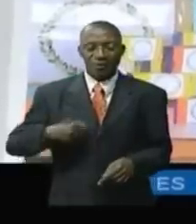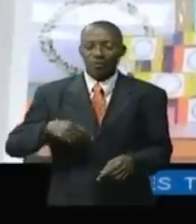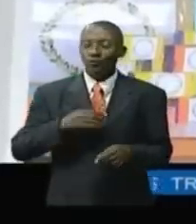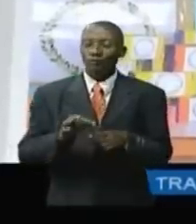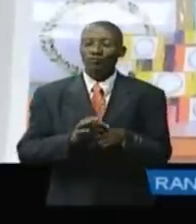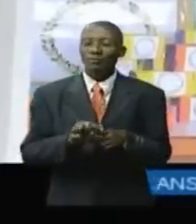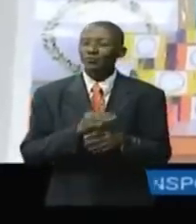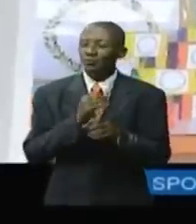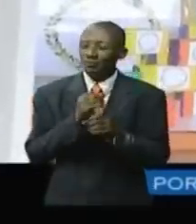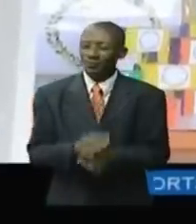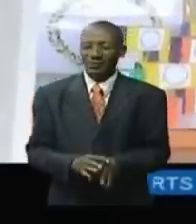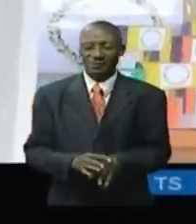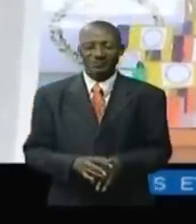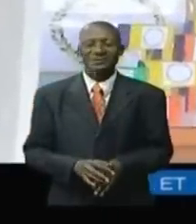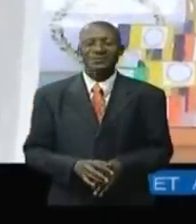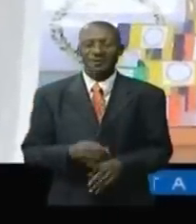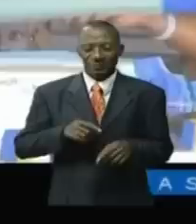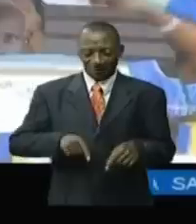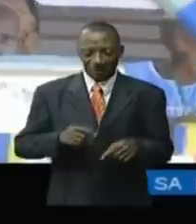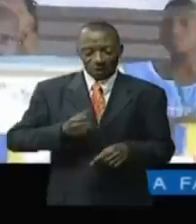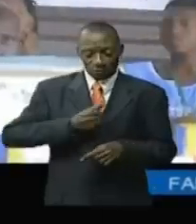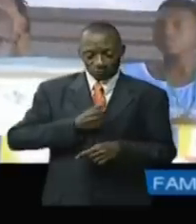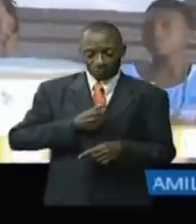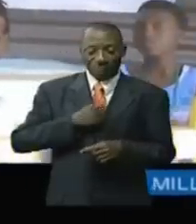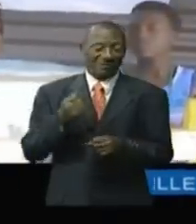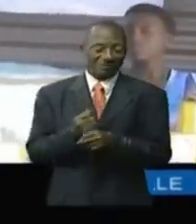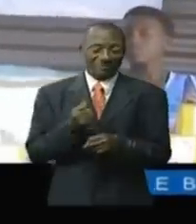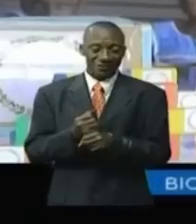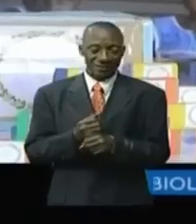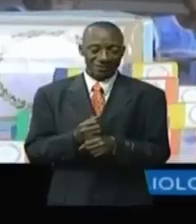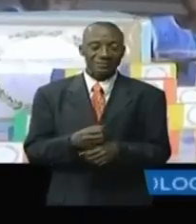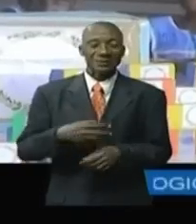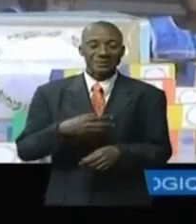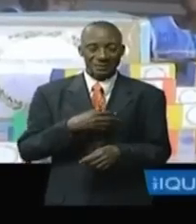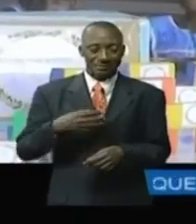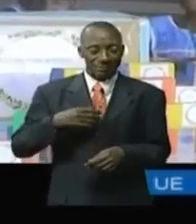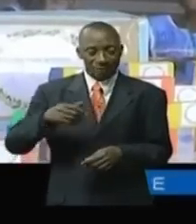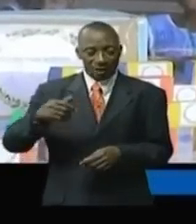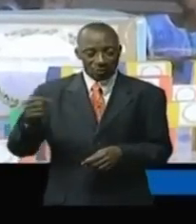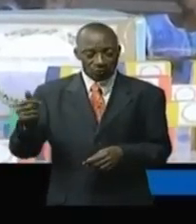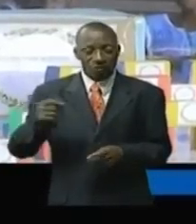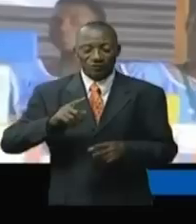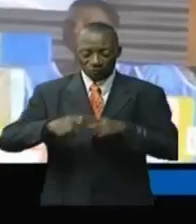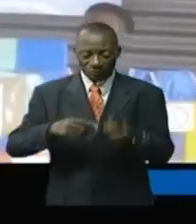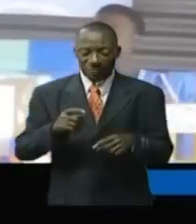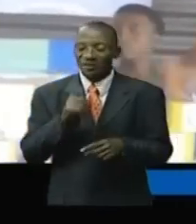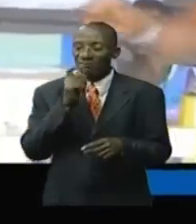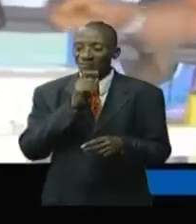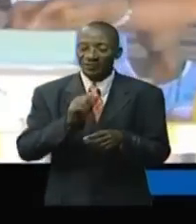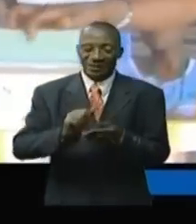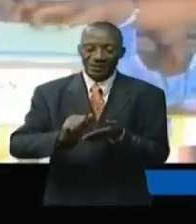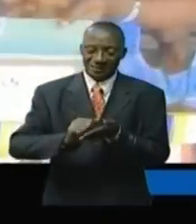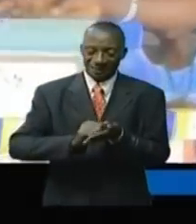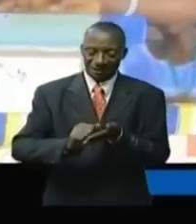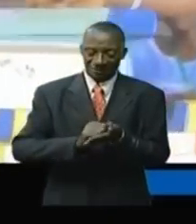femmes bénéficiaires d'une formation de la savonnerie qui exposent leurs produits, le savon Amani.